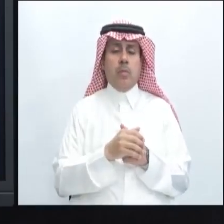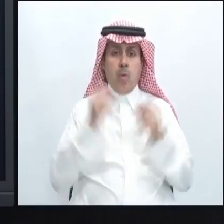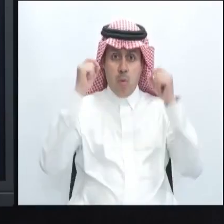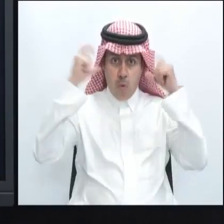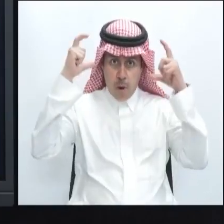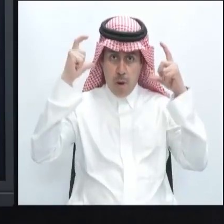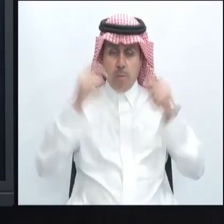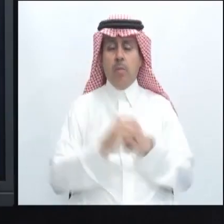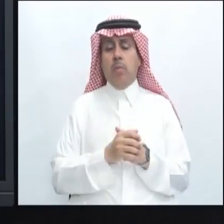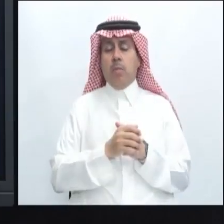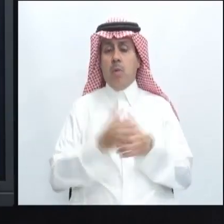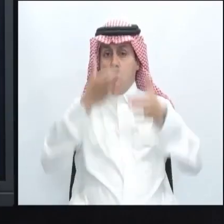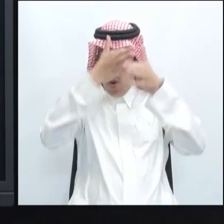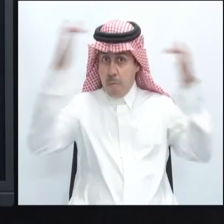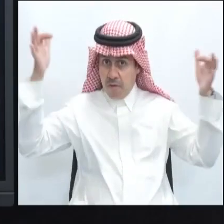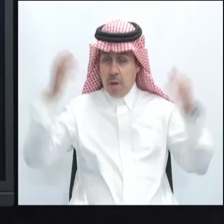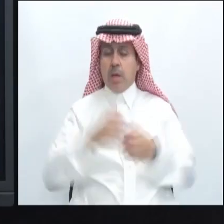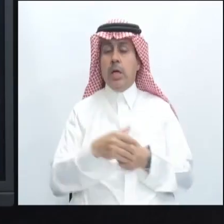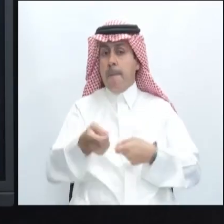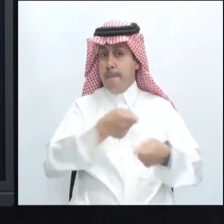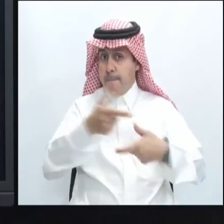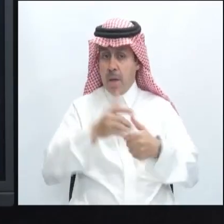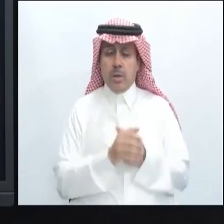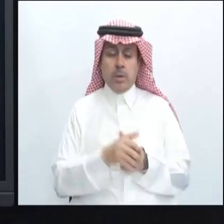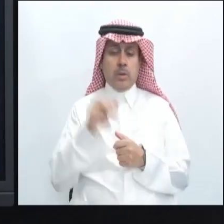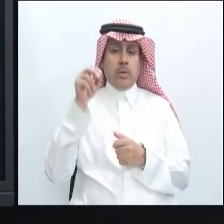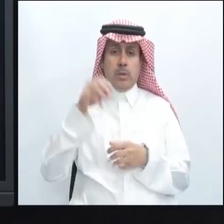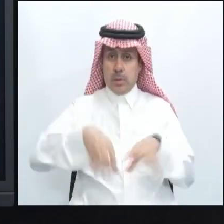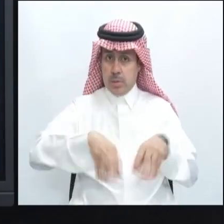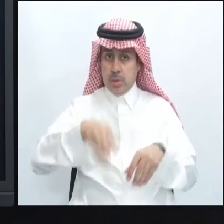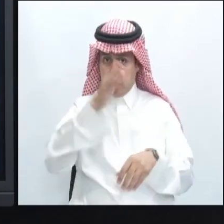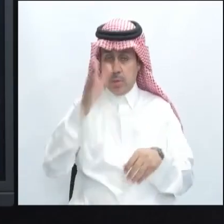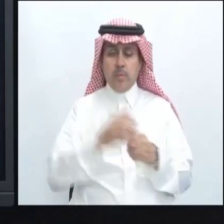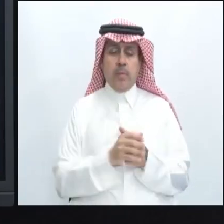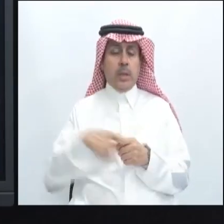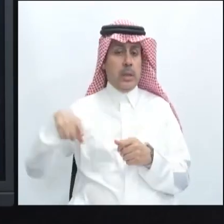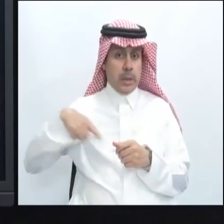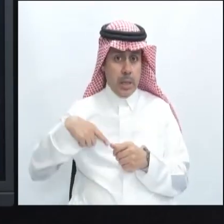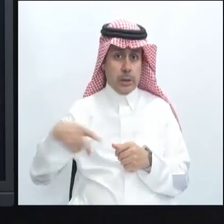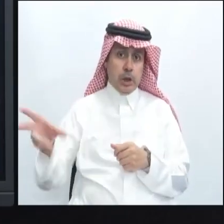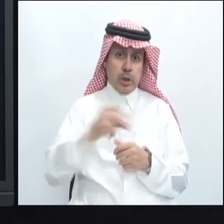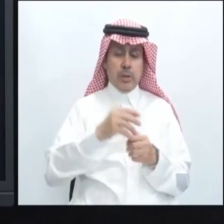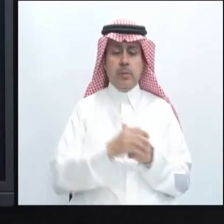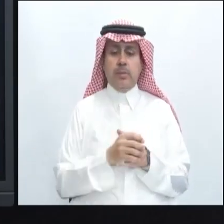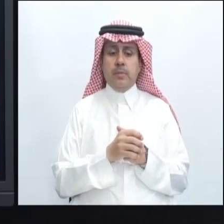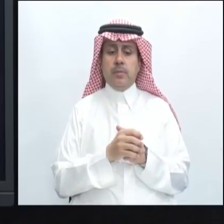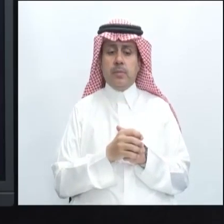التسعير خبراء في البيع خبراء ايضا في اداره الانتاج وكيف يتم وبالتاكيد التسويق